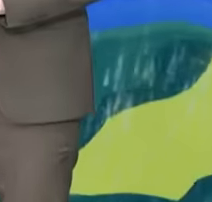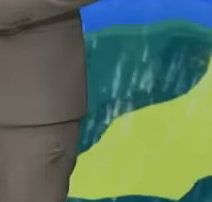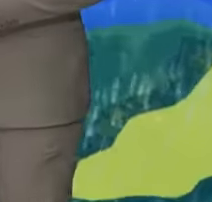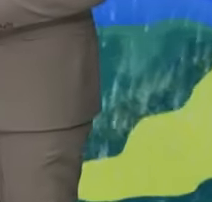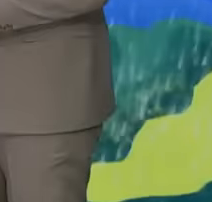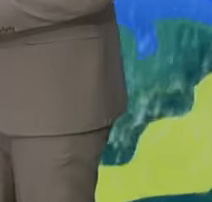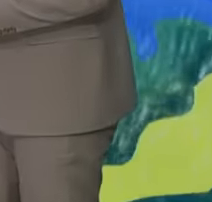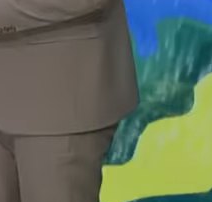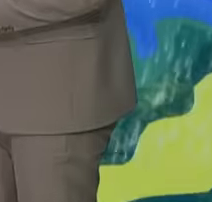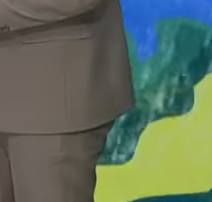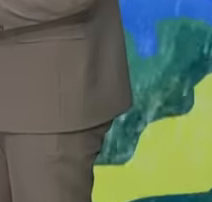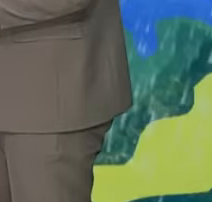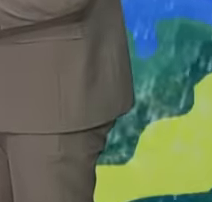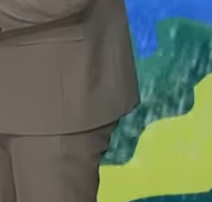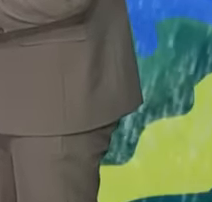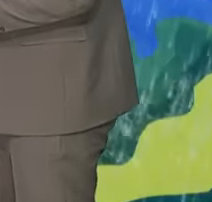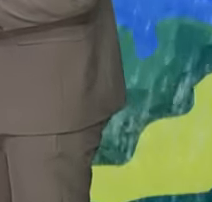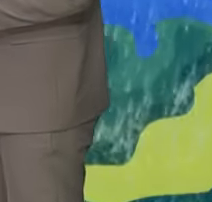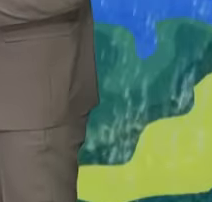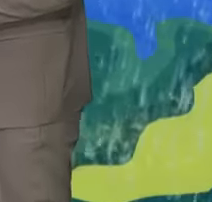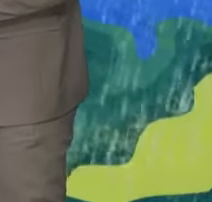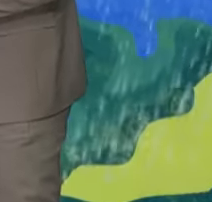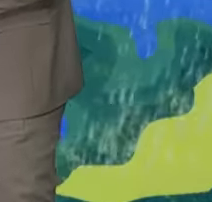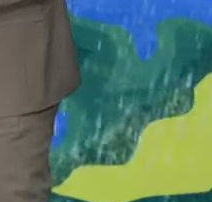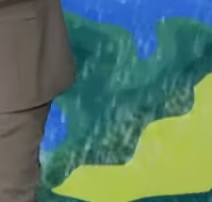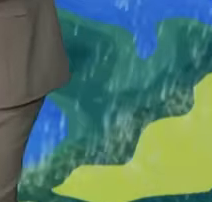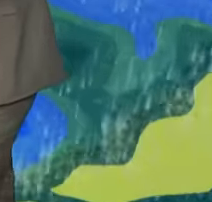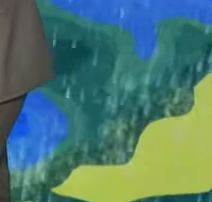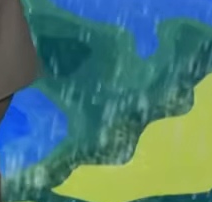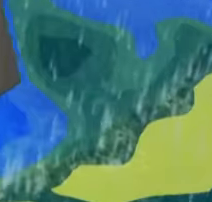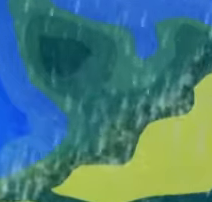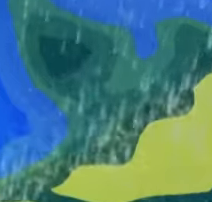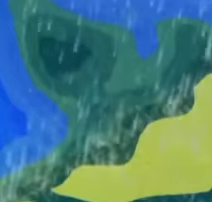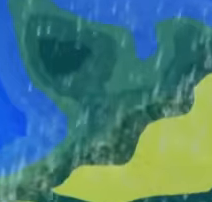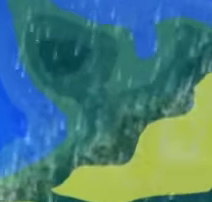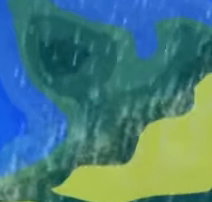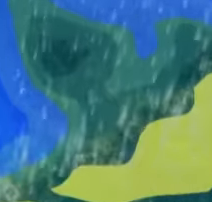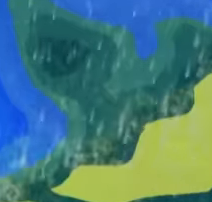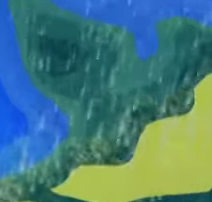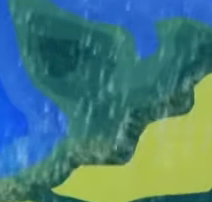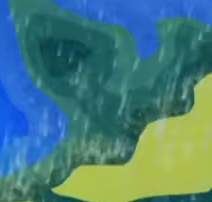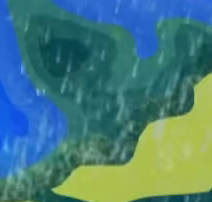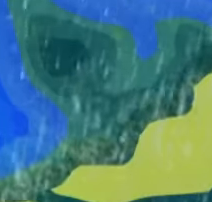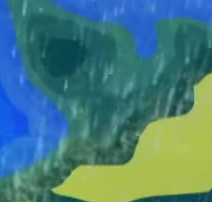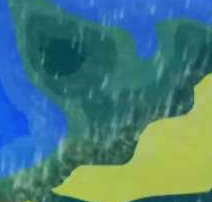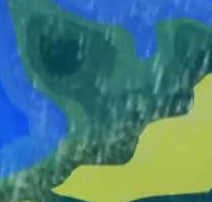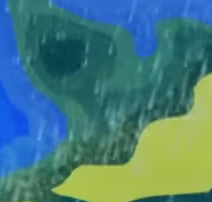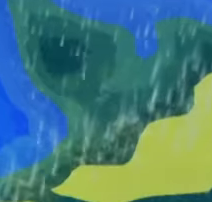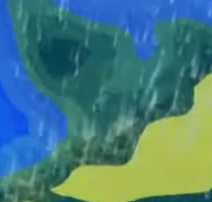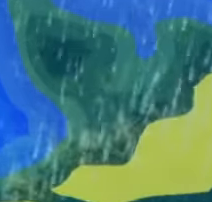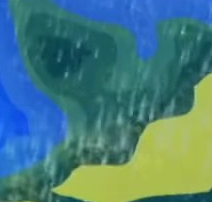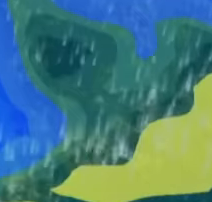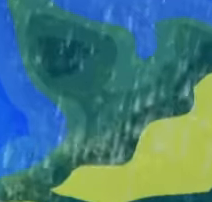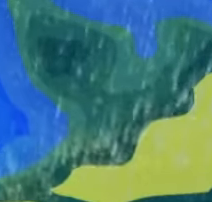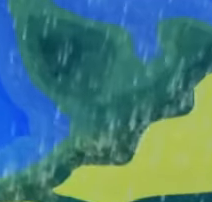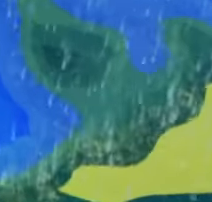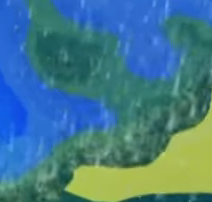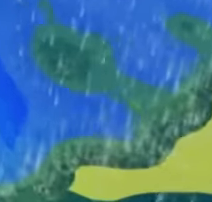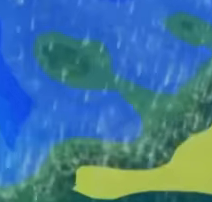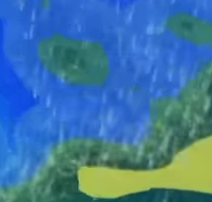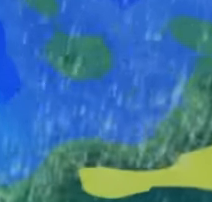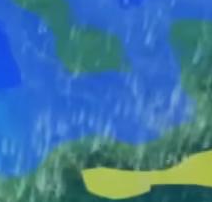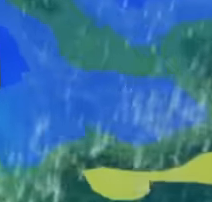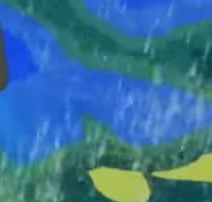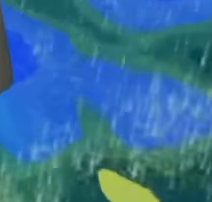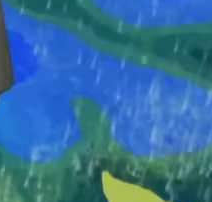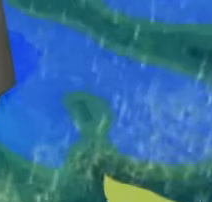Company para bukas sa Mindanao, maaraw pa sa malaking bahagi sa umaga pero maulan naman sa Zamboanga Peninsula. Halos